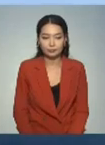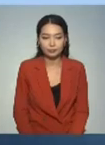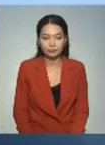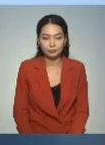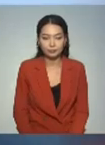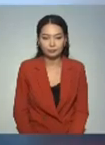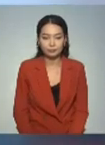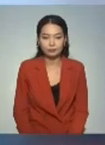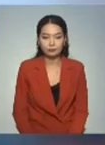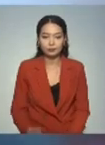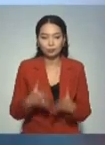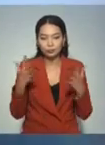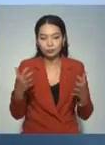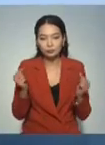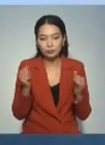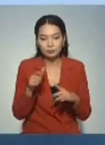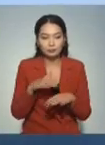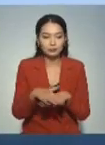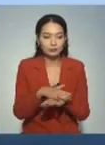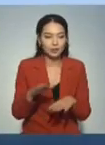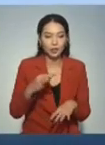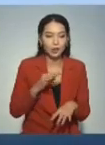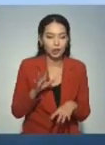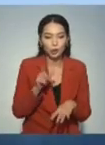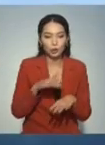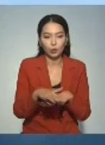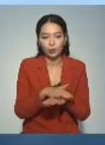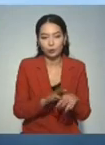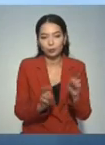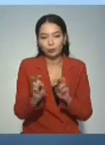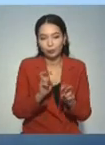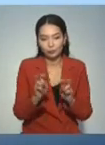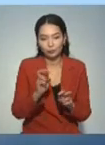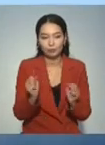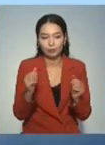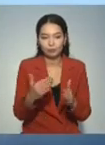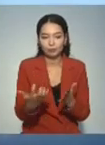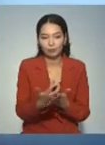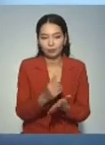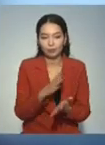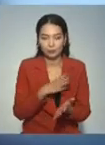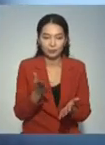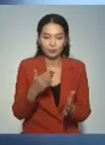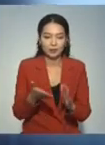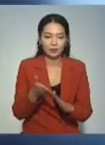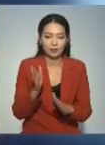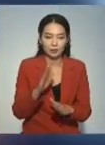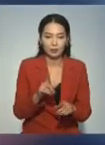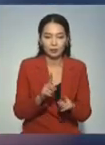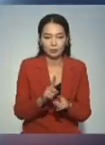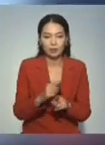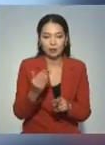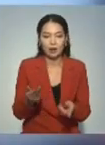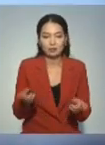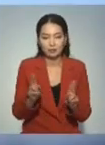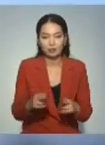Большое спасибо всем спасателям, полиции, всем неравнодушным людям, кто искал нашего земляка. Теперь поедем домой. Это большое счастье, что он